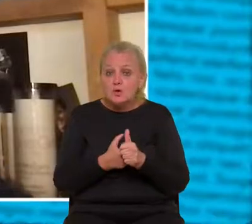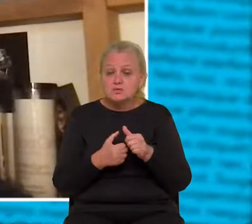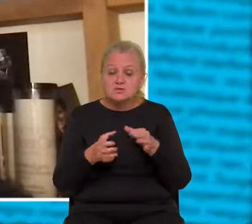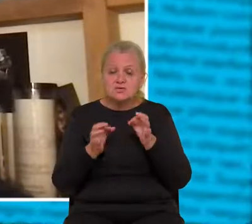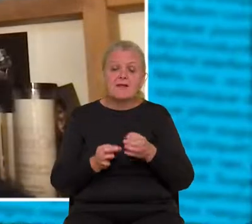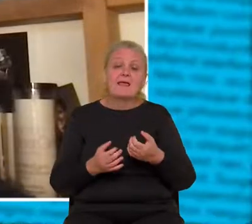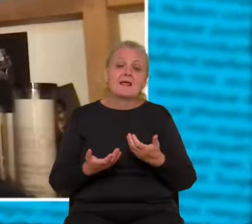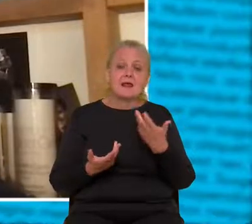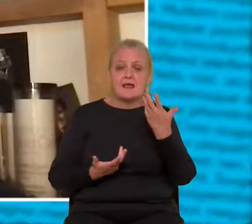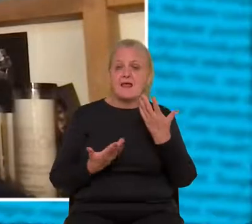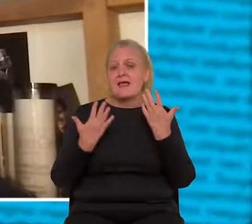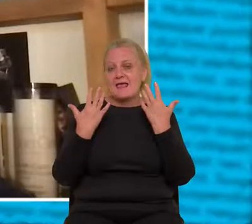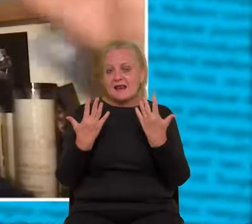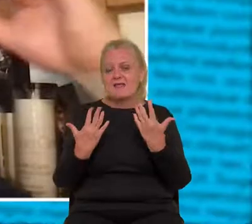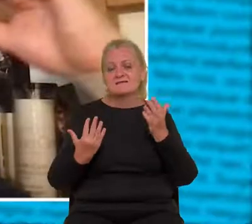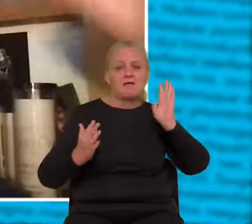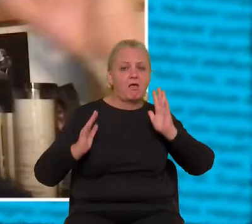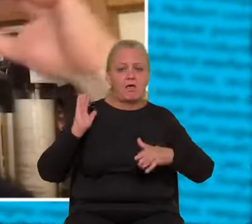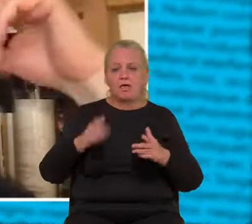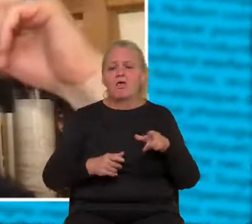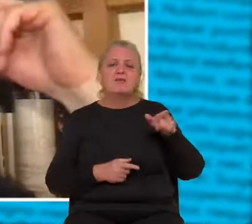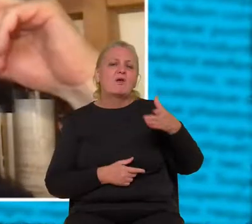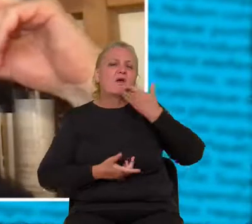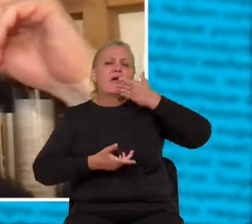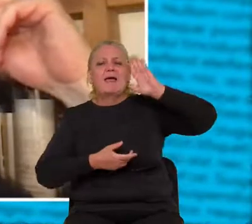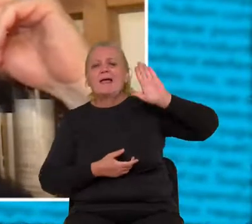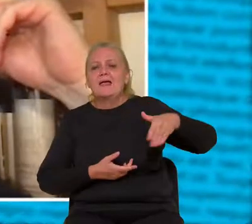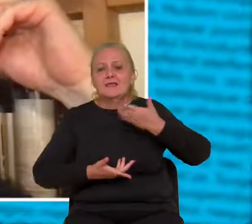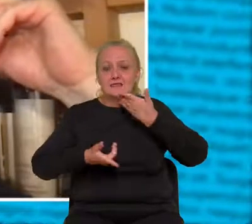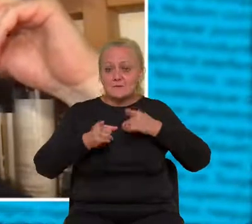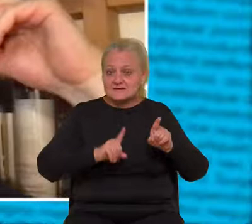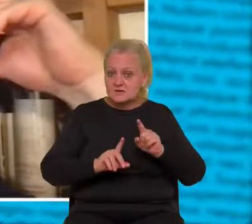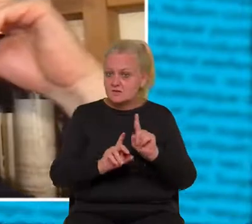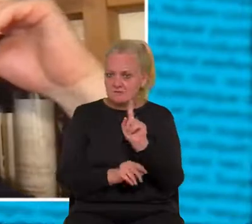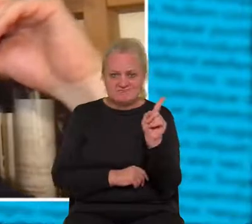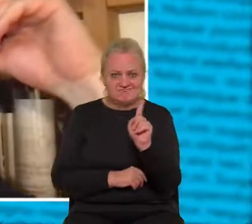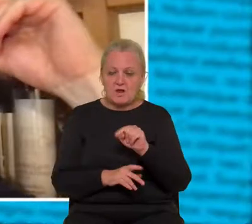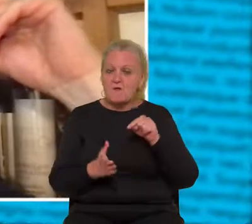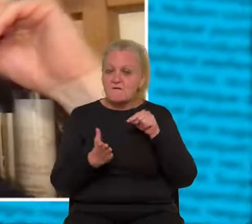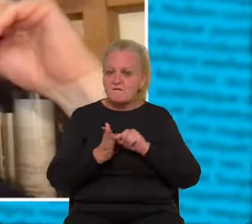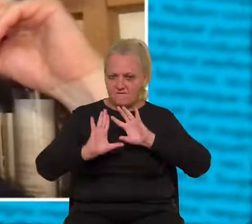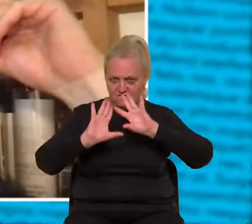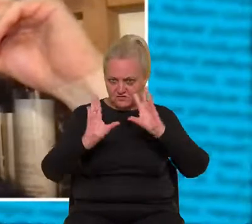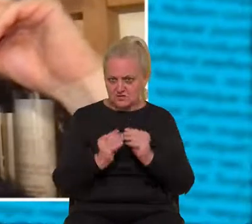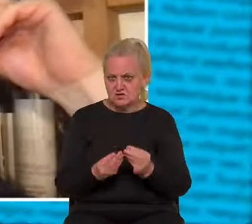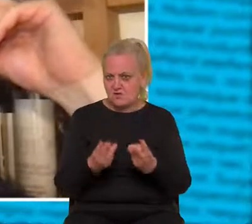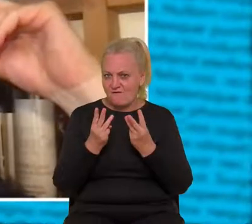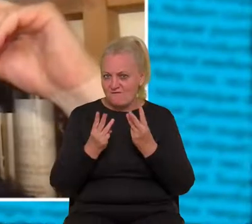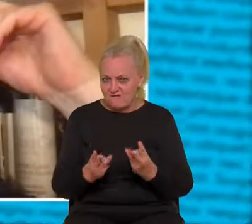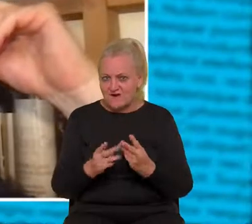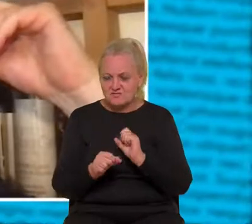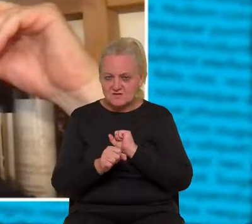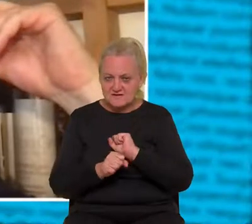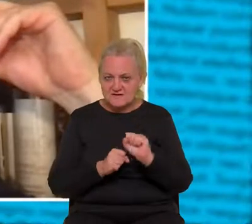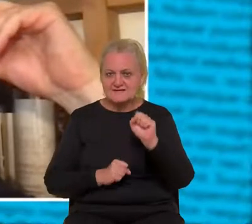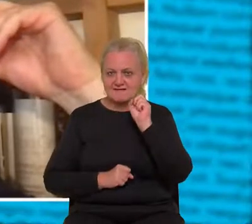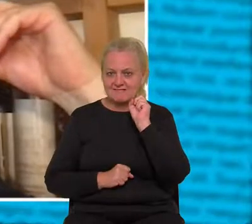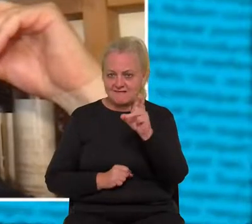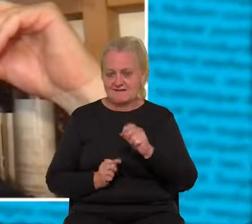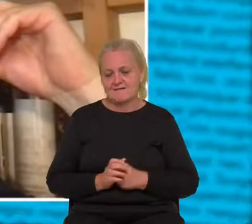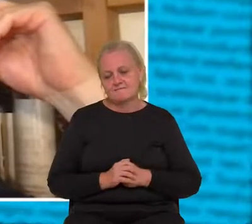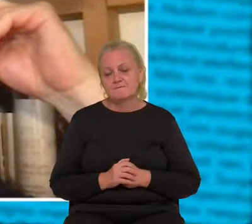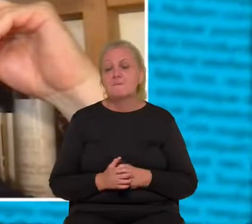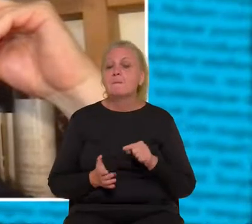machiwać rękami, mówić, o, to nie ma znaczenia. Nie, to wszystko ma znaczenie, absolutnie tak.